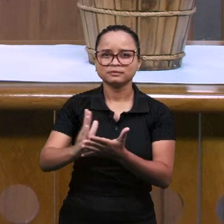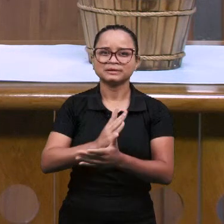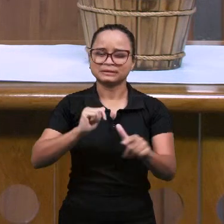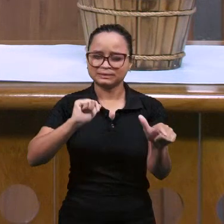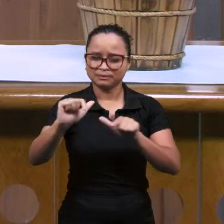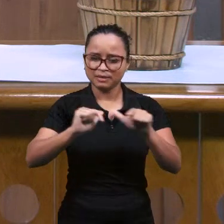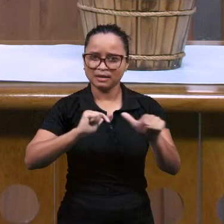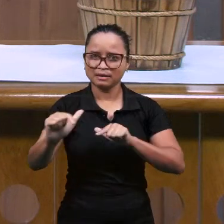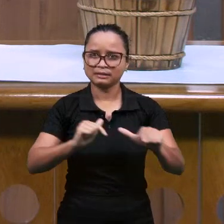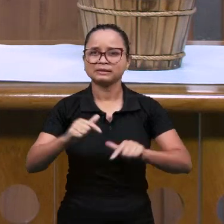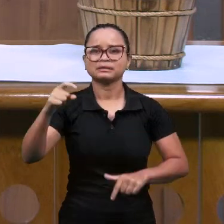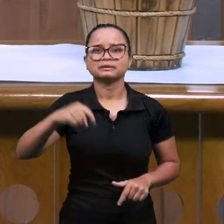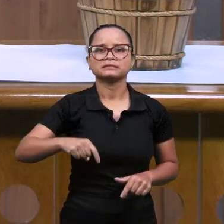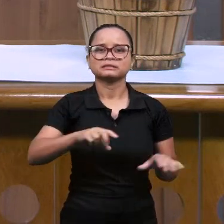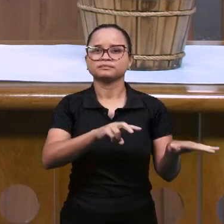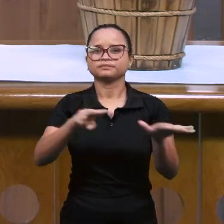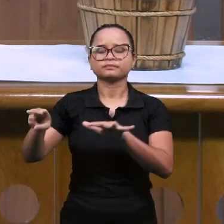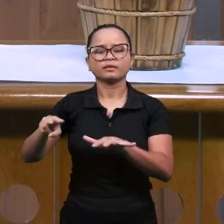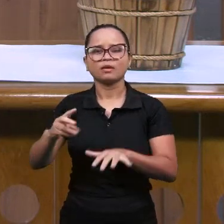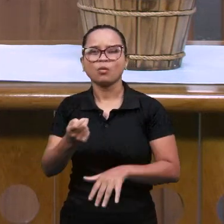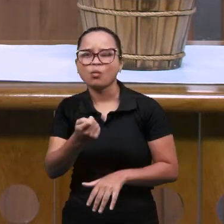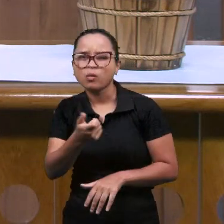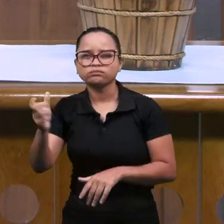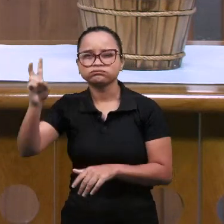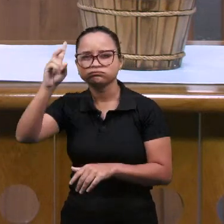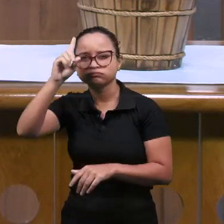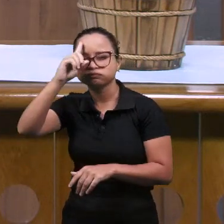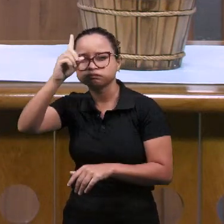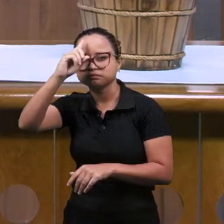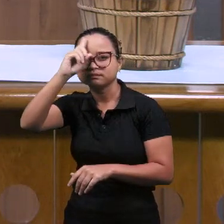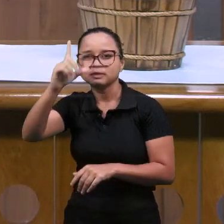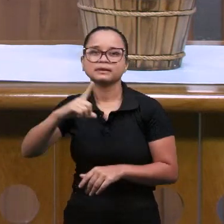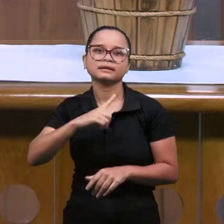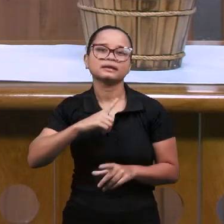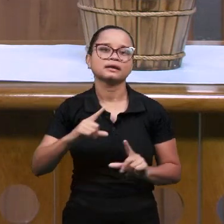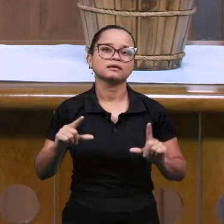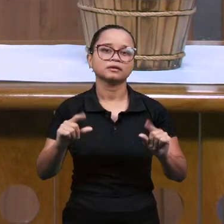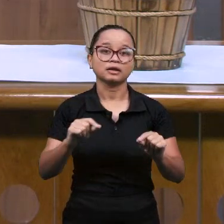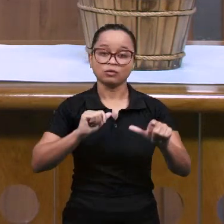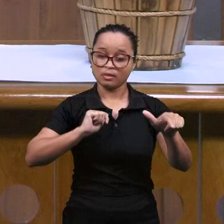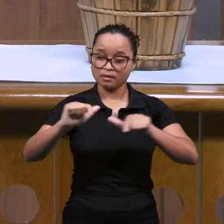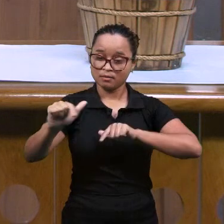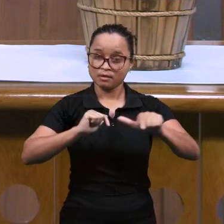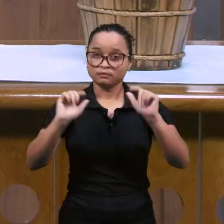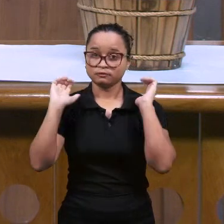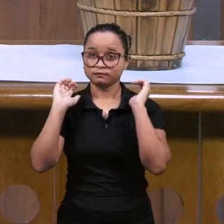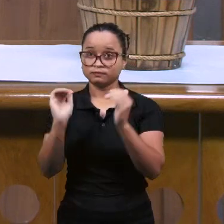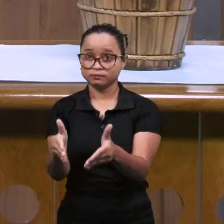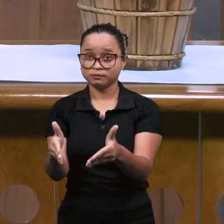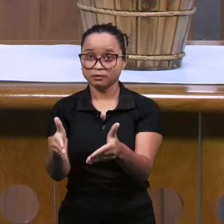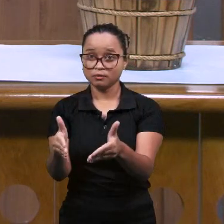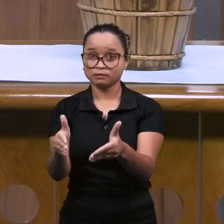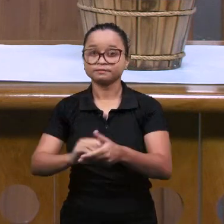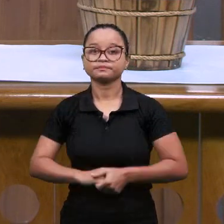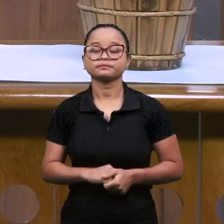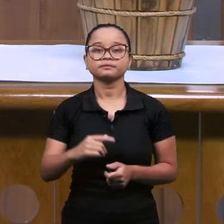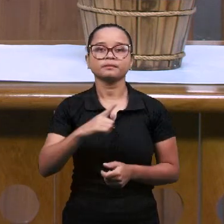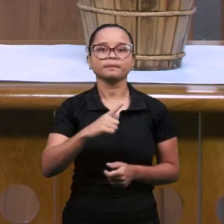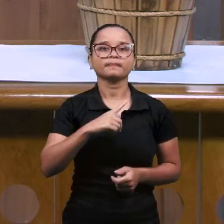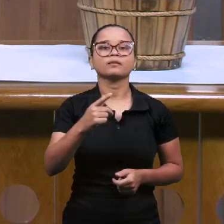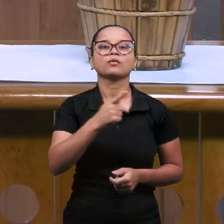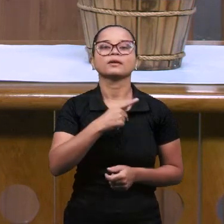presque tous les jours. Il y a un travail spécifique de ces frères qui se réunissent avec des